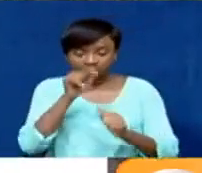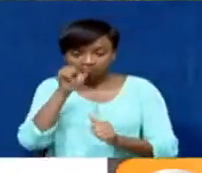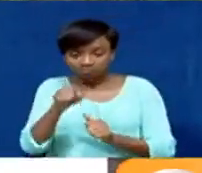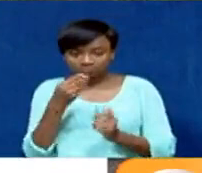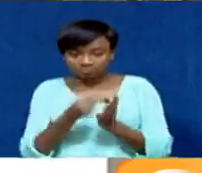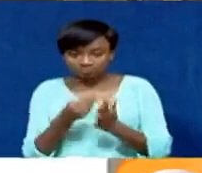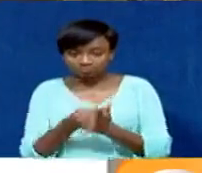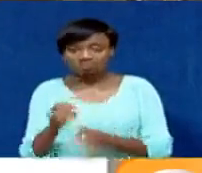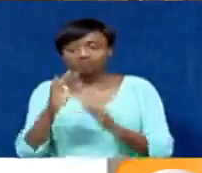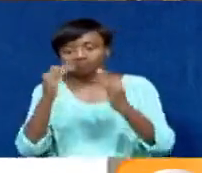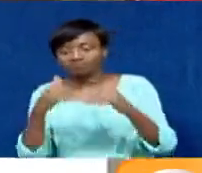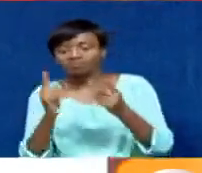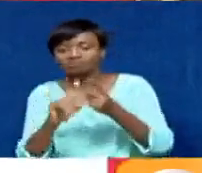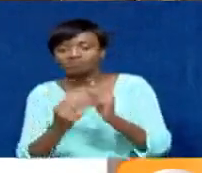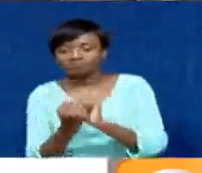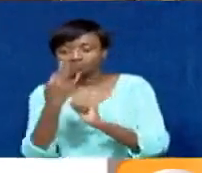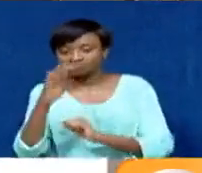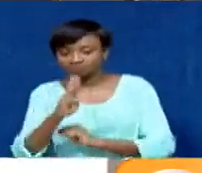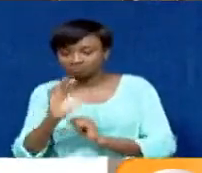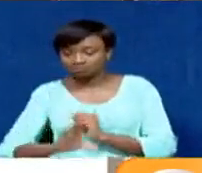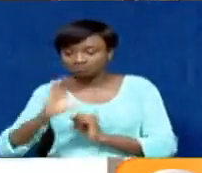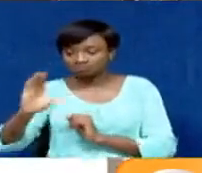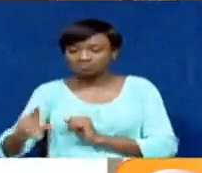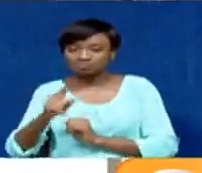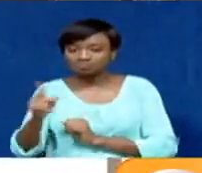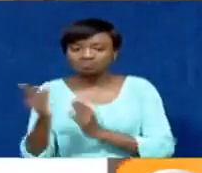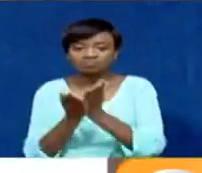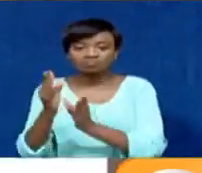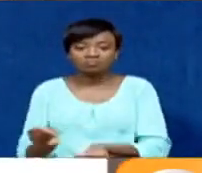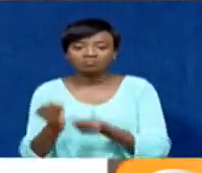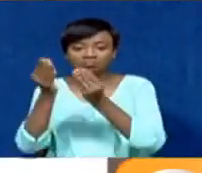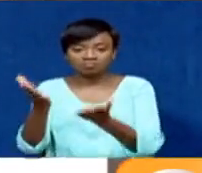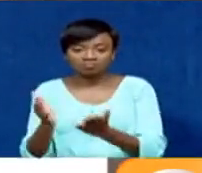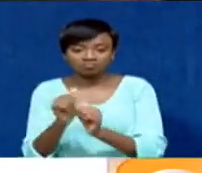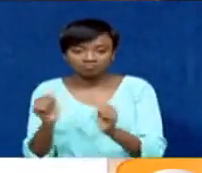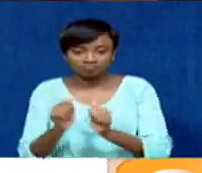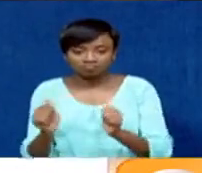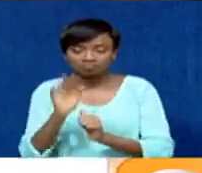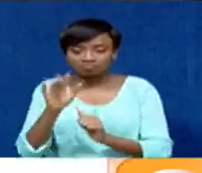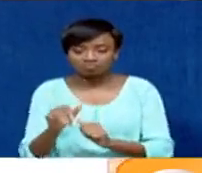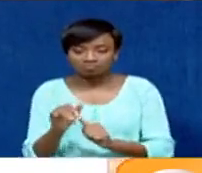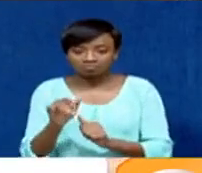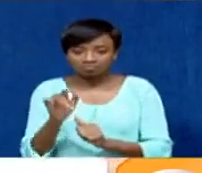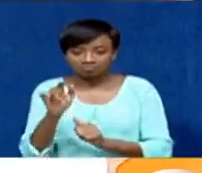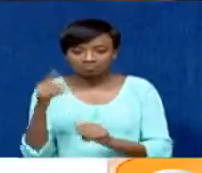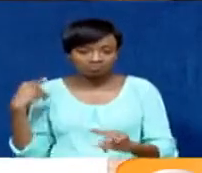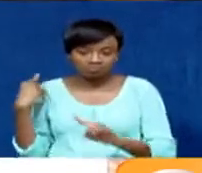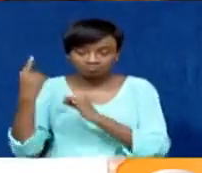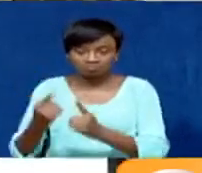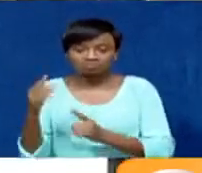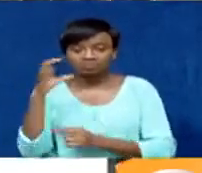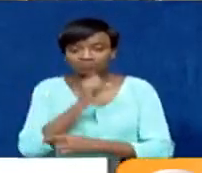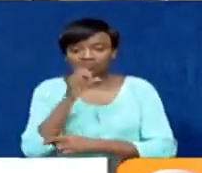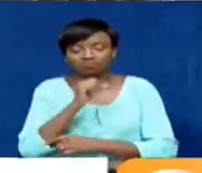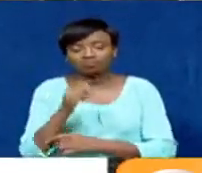hizi, shilingi bilioni 13 zinalengwa kulipa wauzaji mafuta nchini ambao kwa siku kadhaa sasa wamedinda